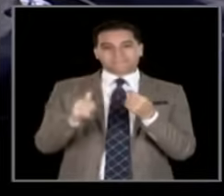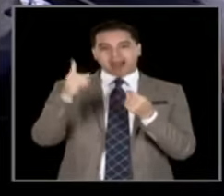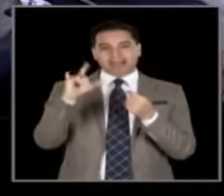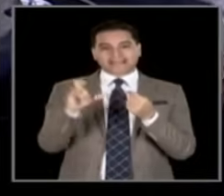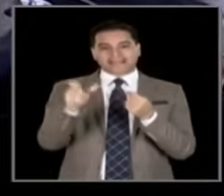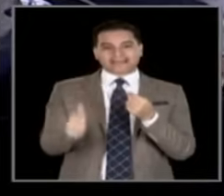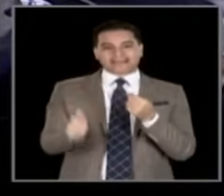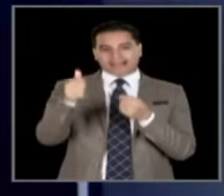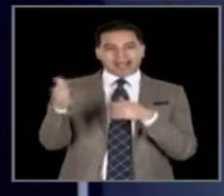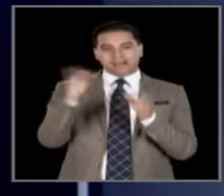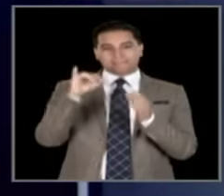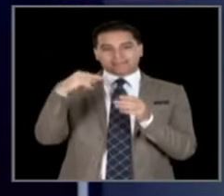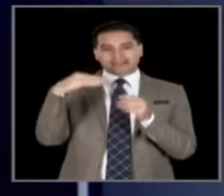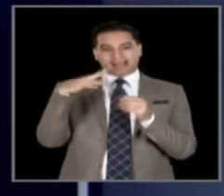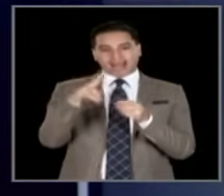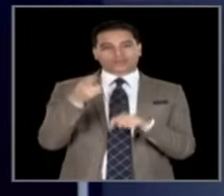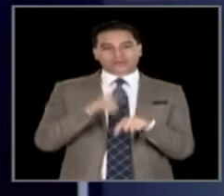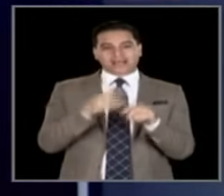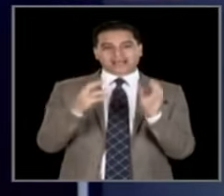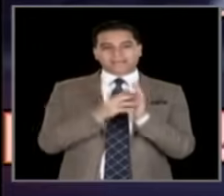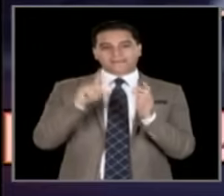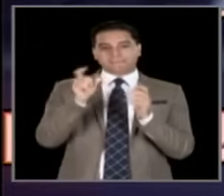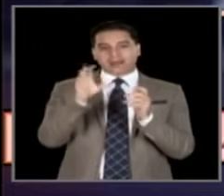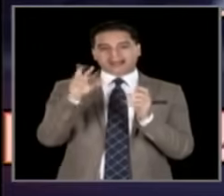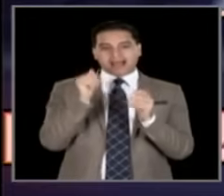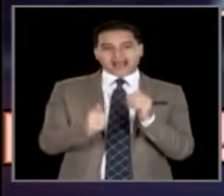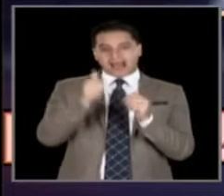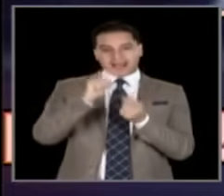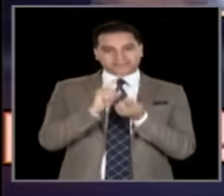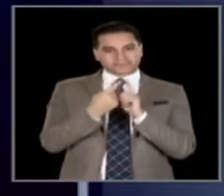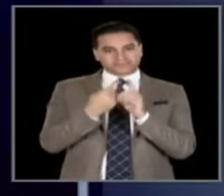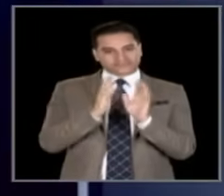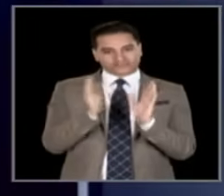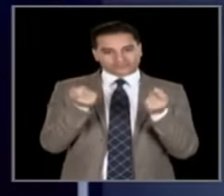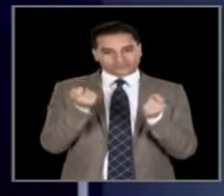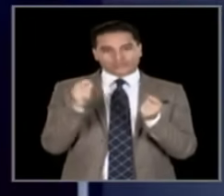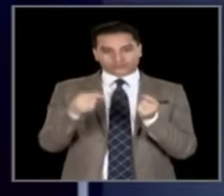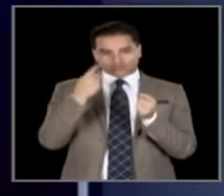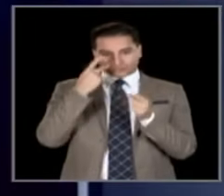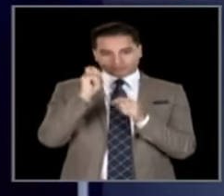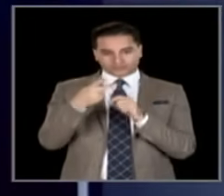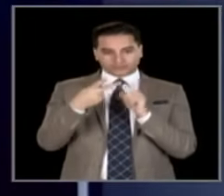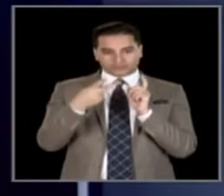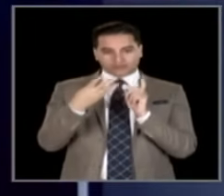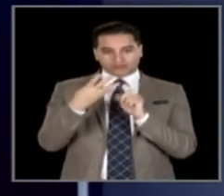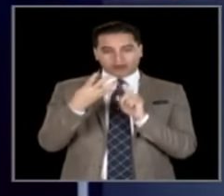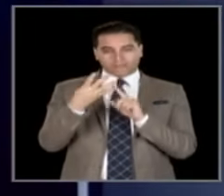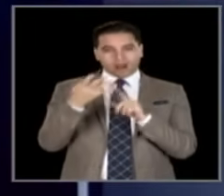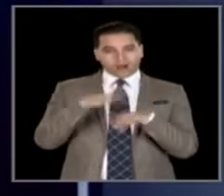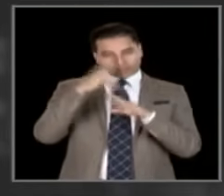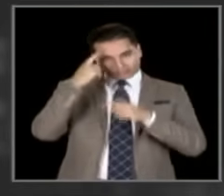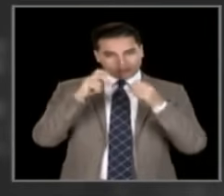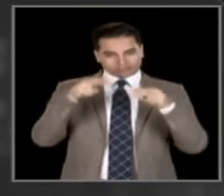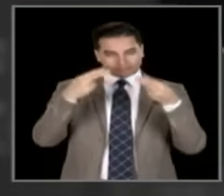متحت وجامعه بنها ما عندناش تغيير ودلوقتي مع الفقره الرابعه فقره